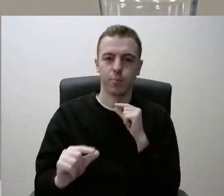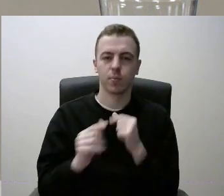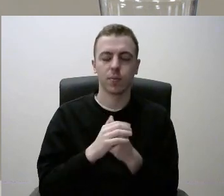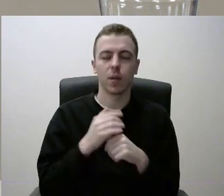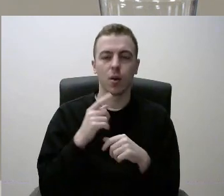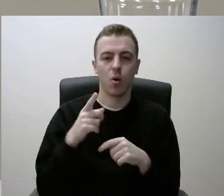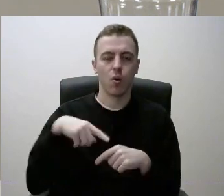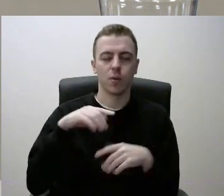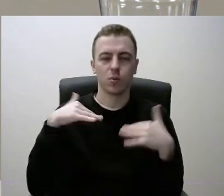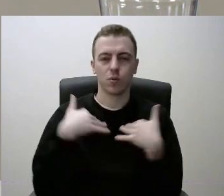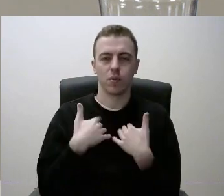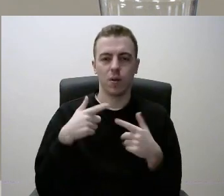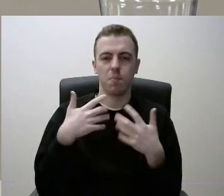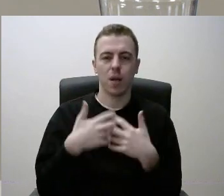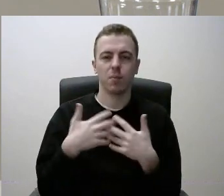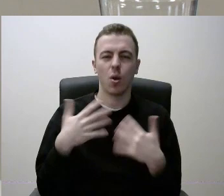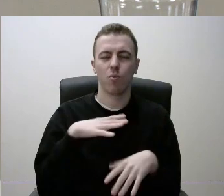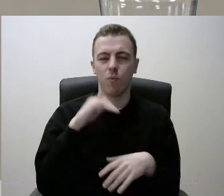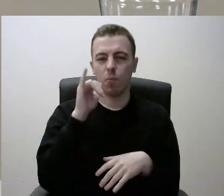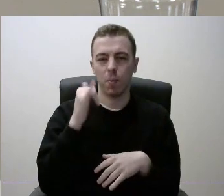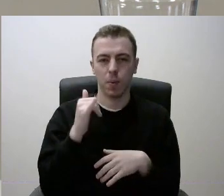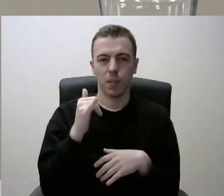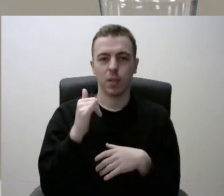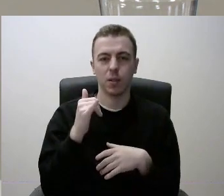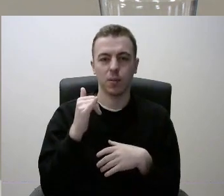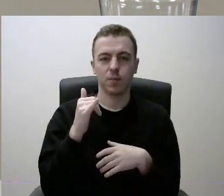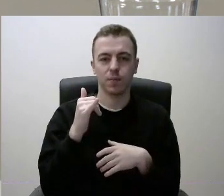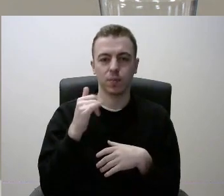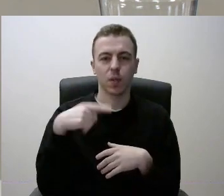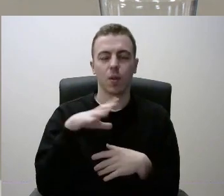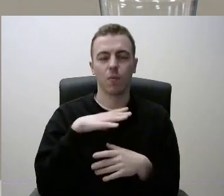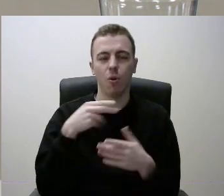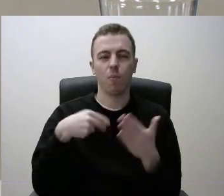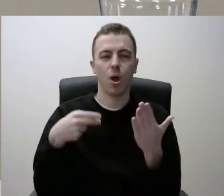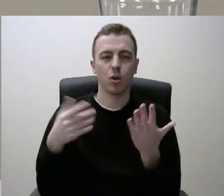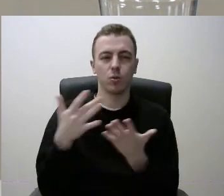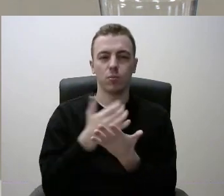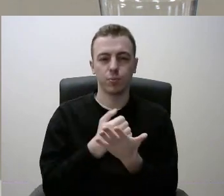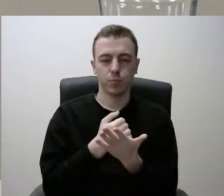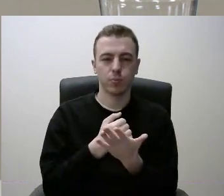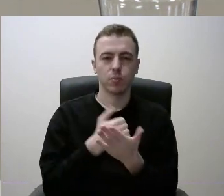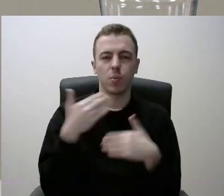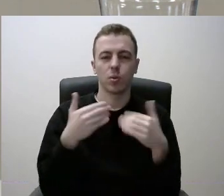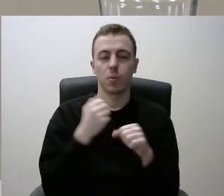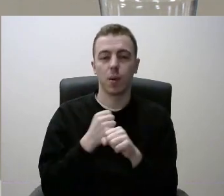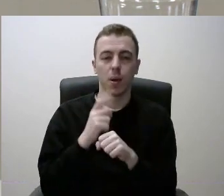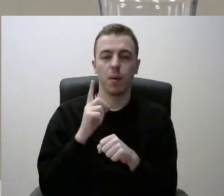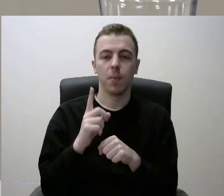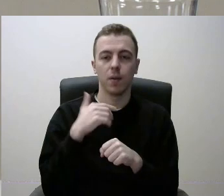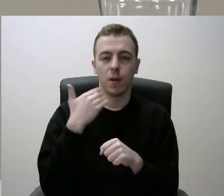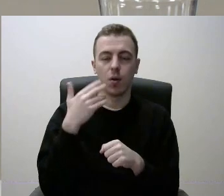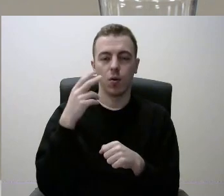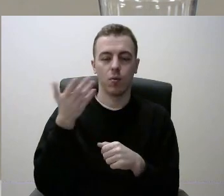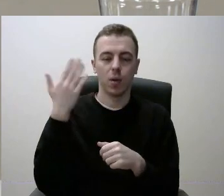nusivilti tas mechanizmas, kuris jau buvo išbandytas. Tai jie turėjo surinkę parašus, turėjo pravedę procedūrą, bet praėjusios valdžios